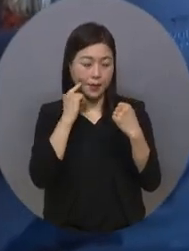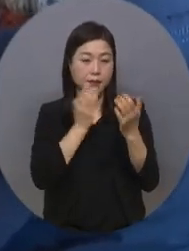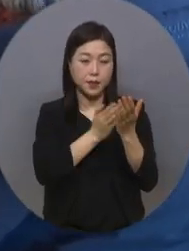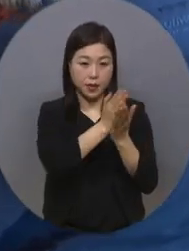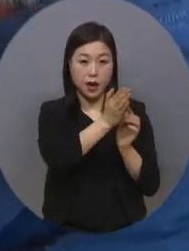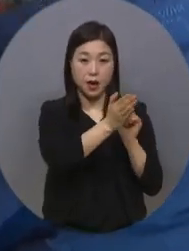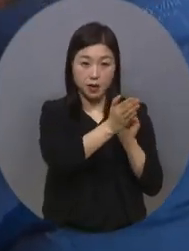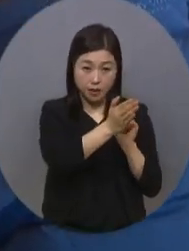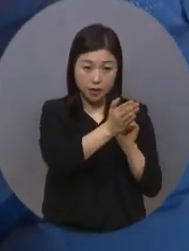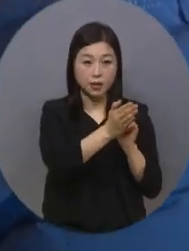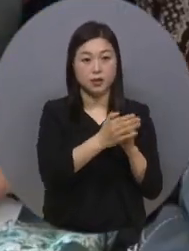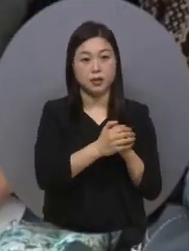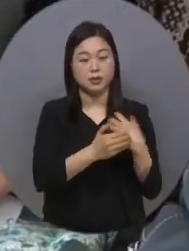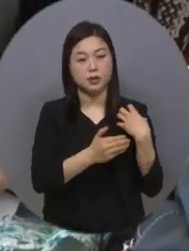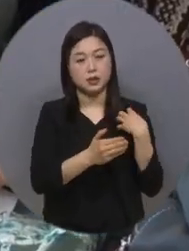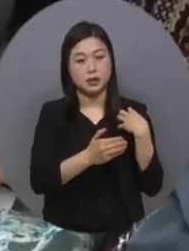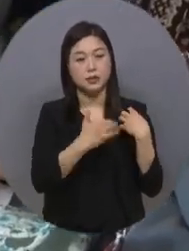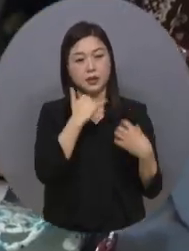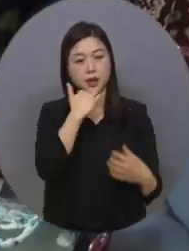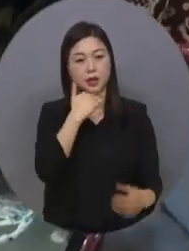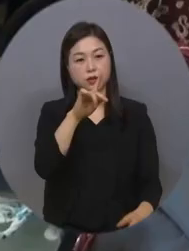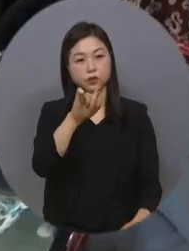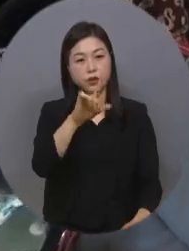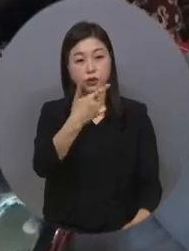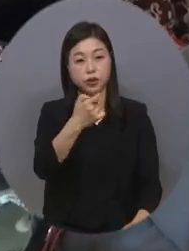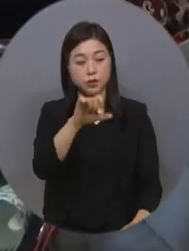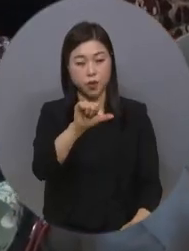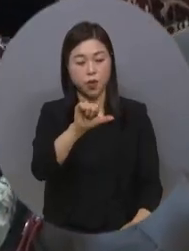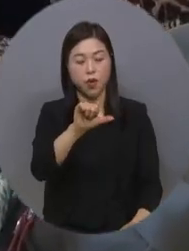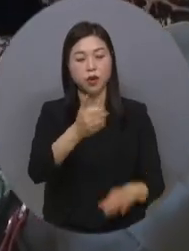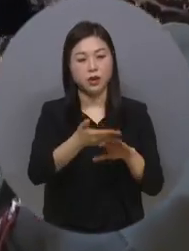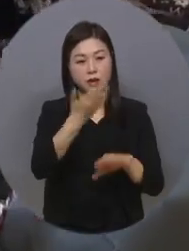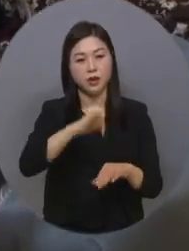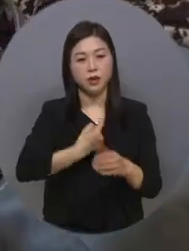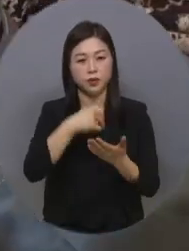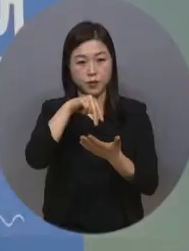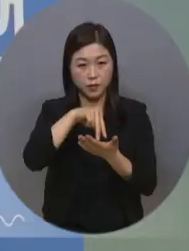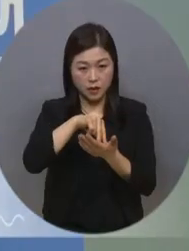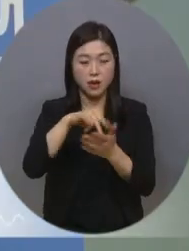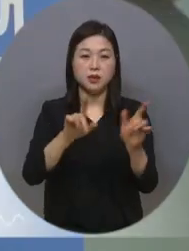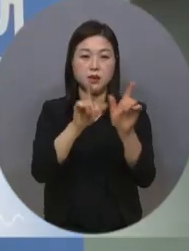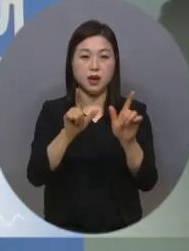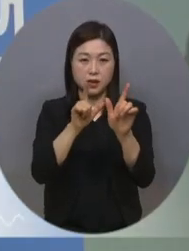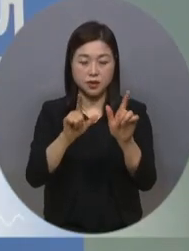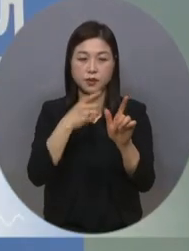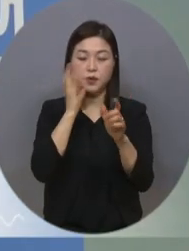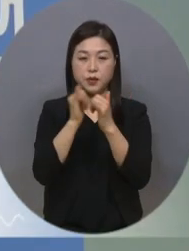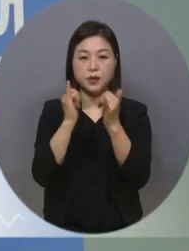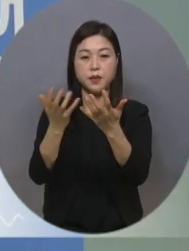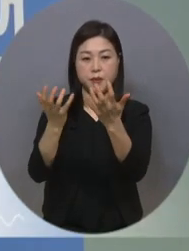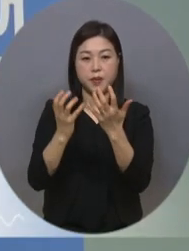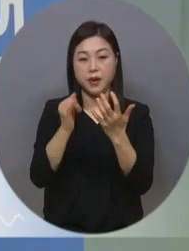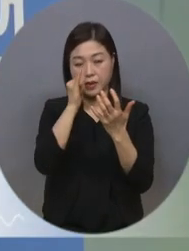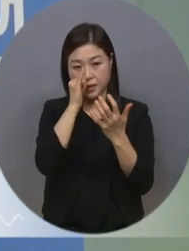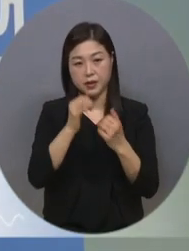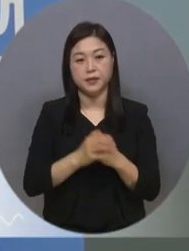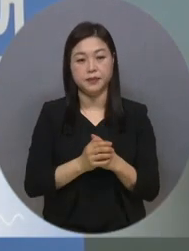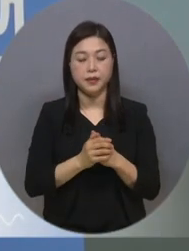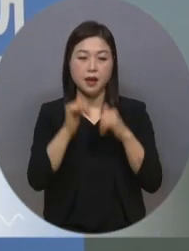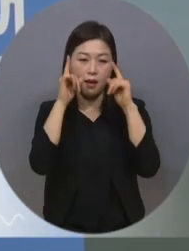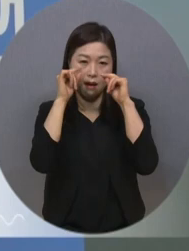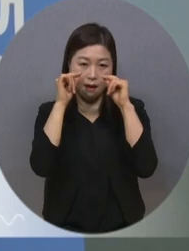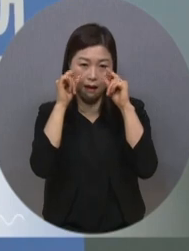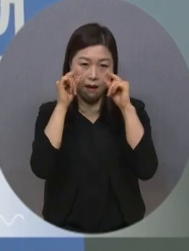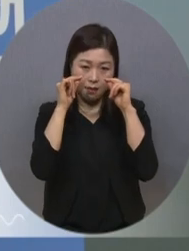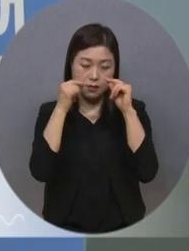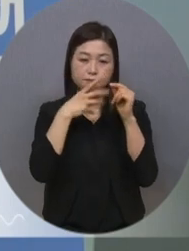노인 80명을 대상으로 스마트 시니어 인지 건강 교실이 시작되었습니다. 잠도 못 주무시고 뭐 그런 어르신들 많더라고요. 치매를